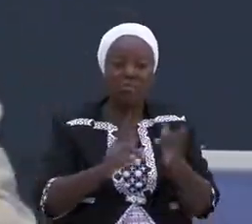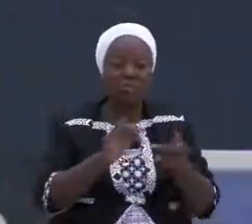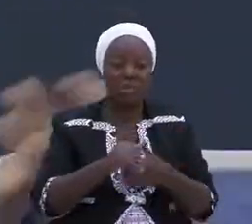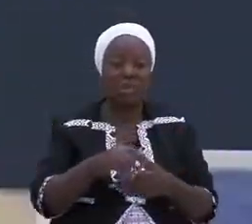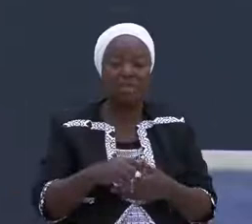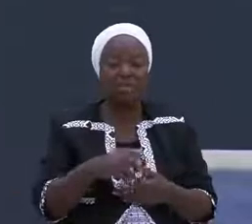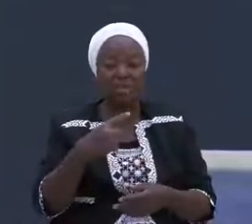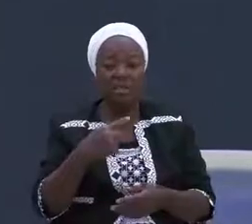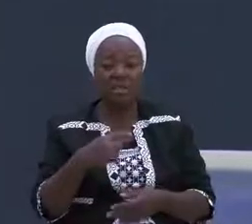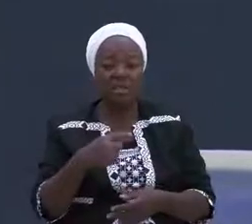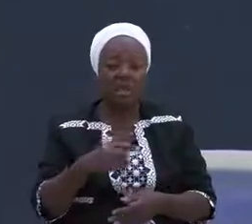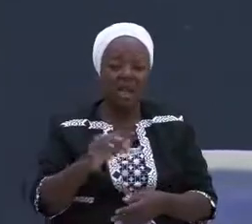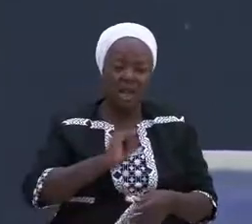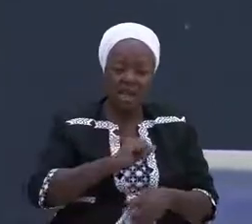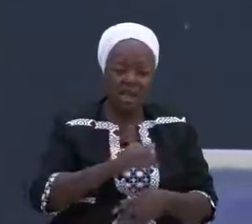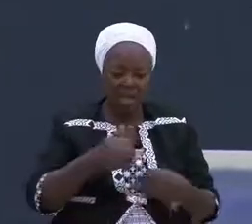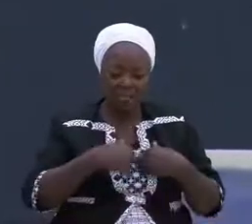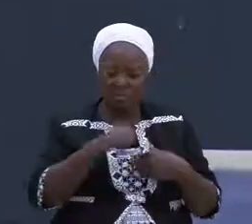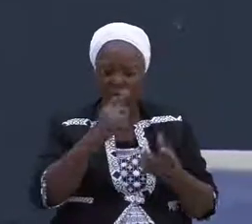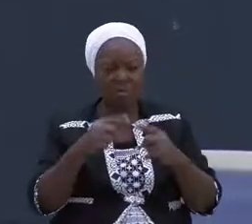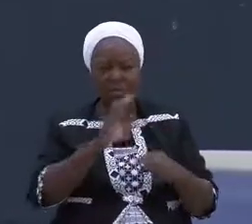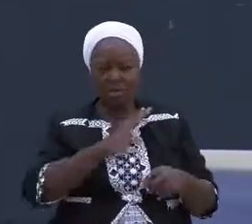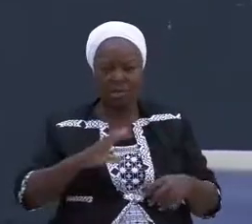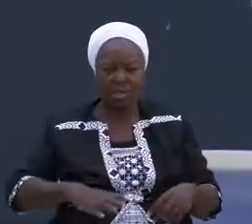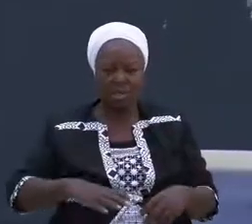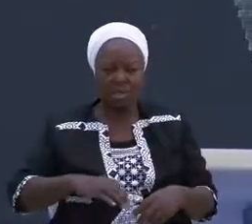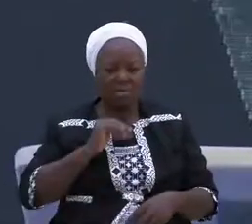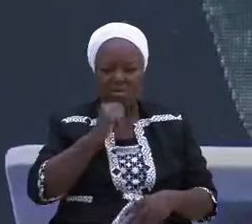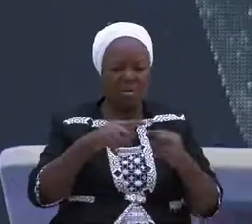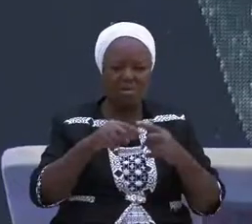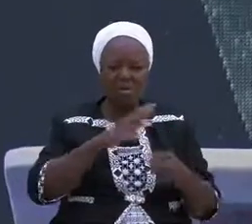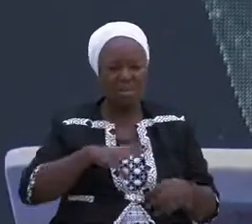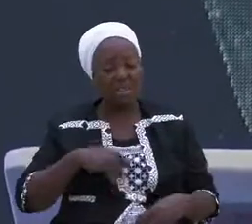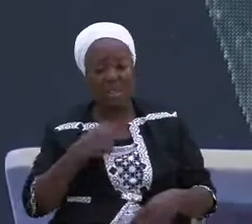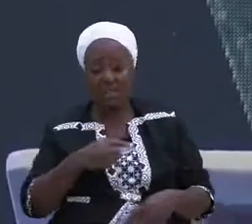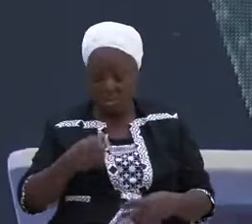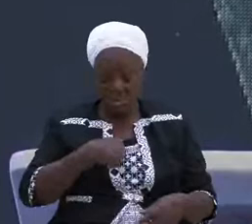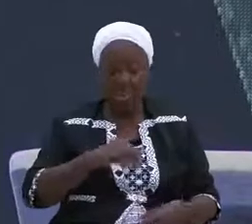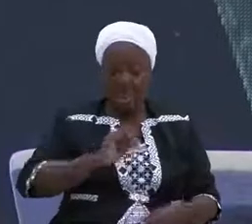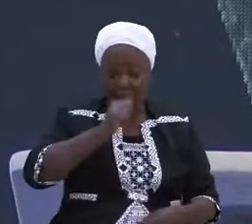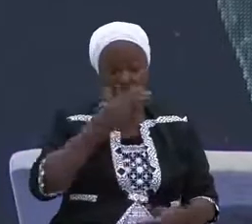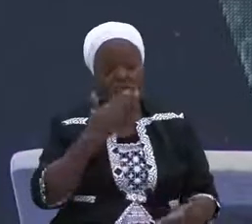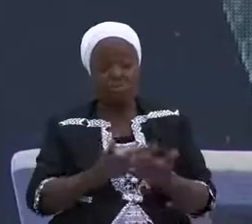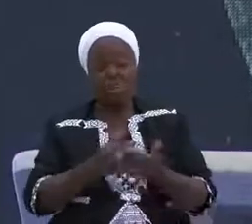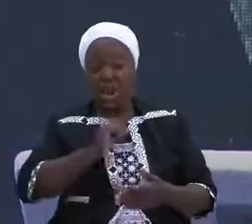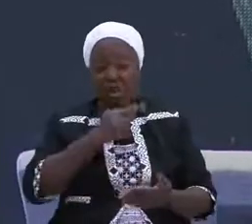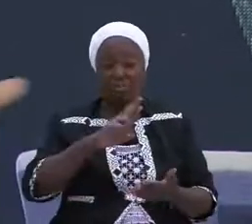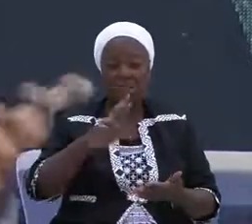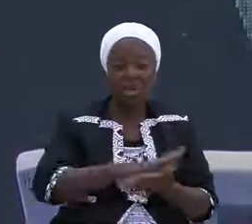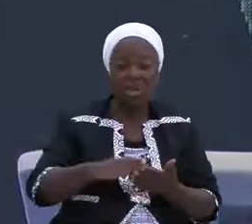qui ne sont pas venus à Christ, qui ne viennent pas à Christ. Je suis bon. Ils disent que je suis juste. Je suis